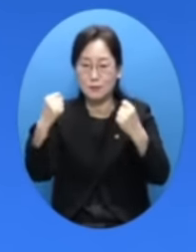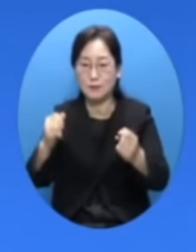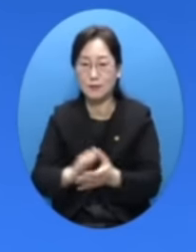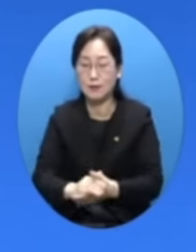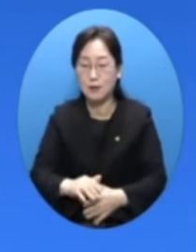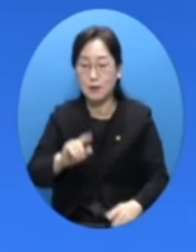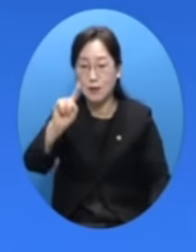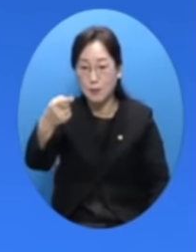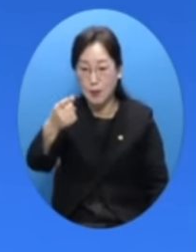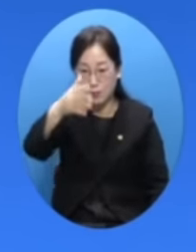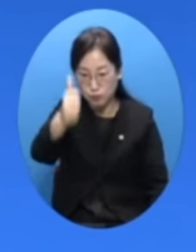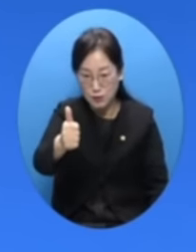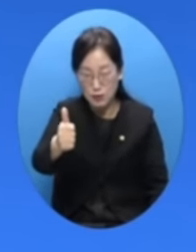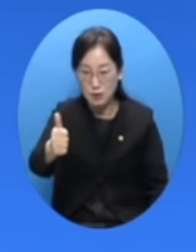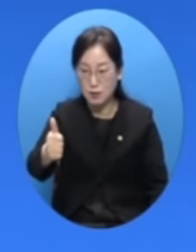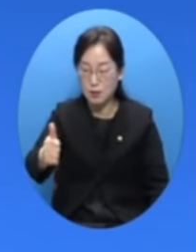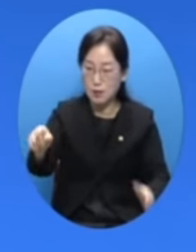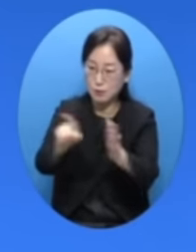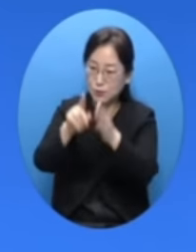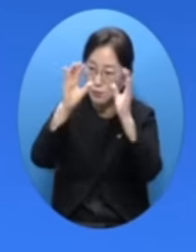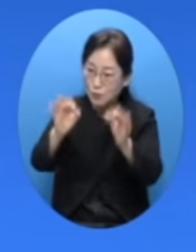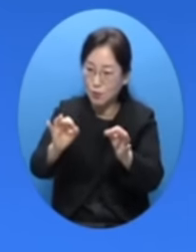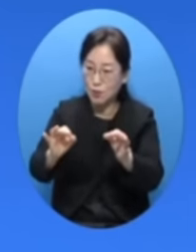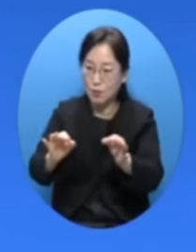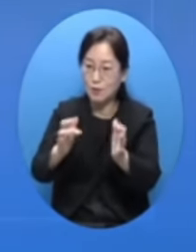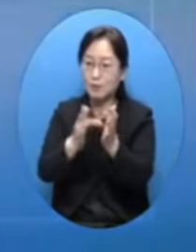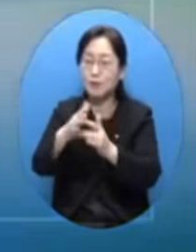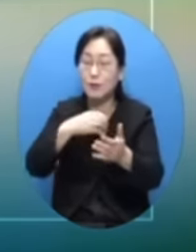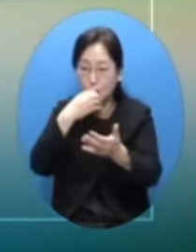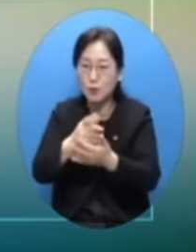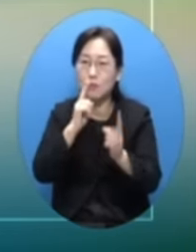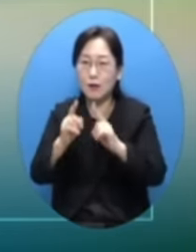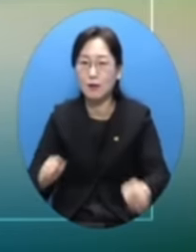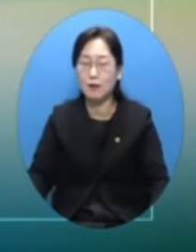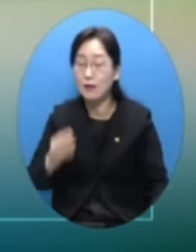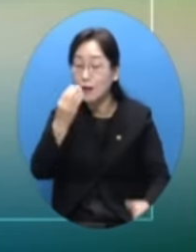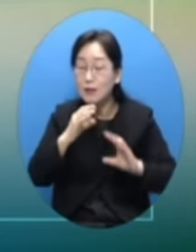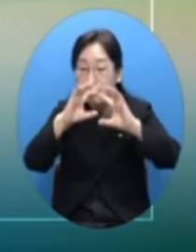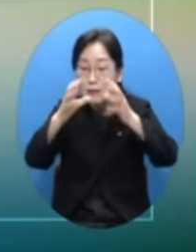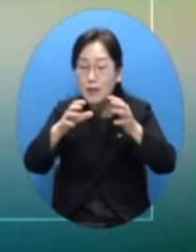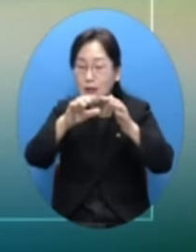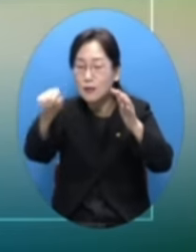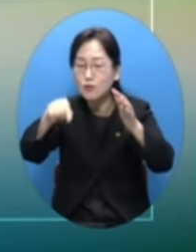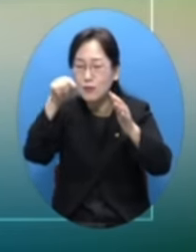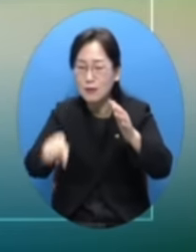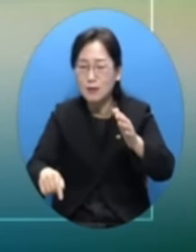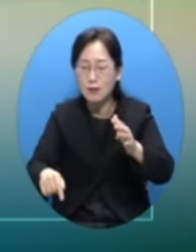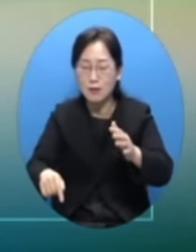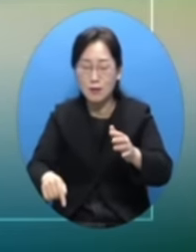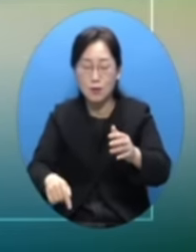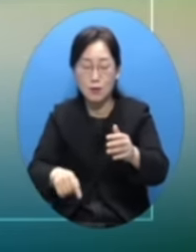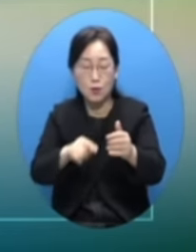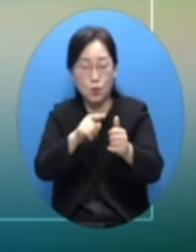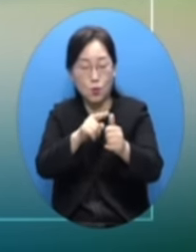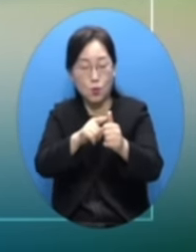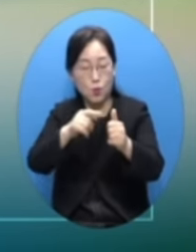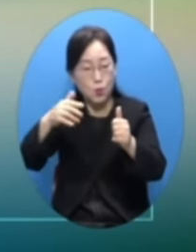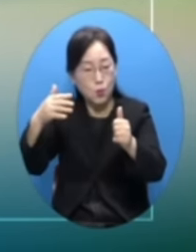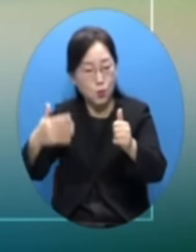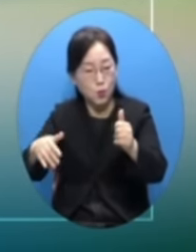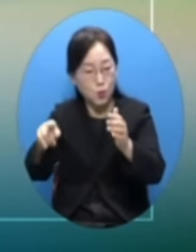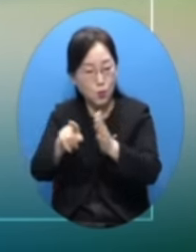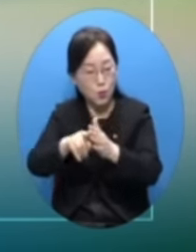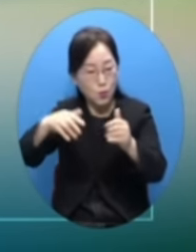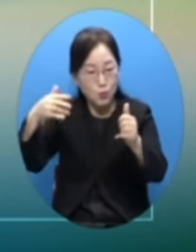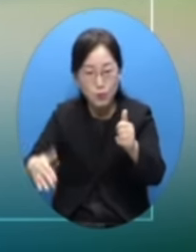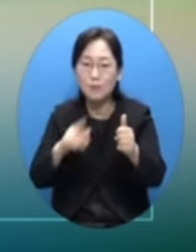백부장의 믿음을 보고 예수님이 감동을 받고 이와 같이 말씀하셨습니다. 이스라엘 중 아무에게서도 이만한 믿음을 만나보지